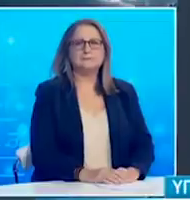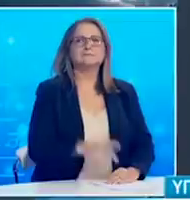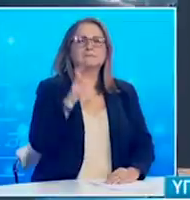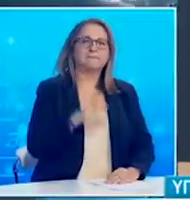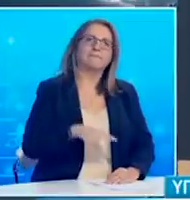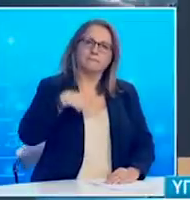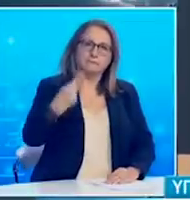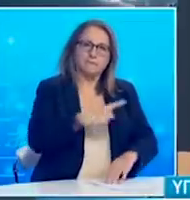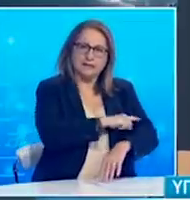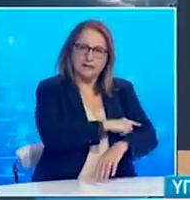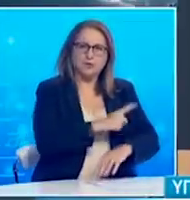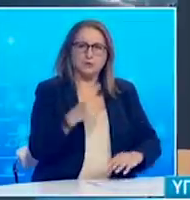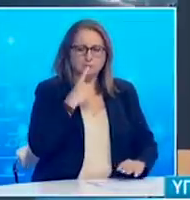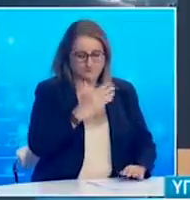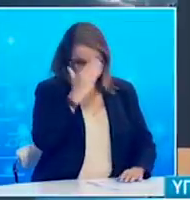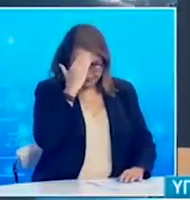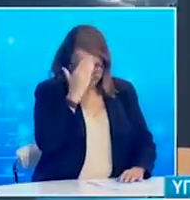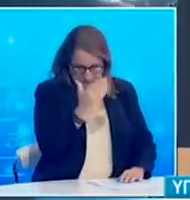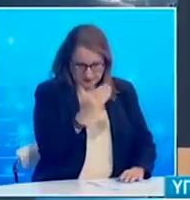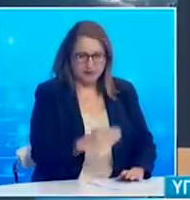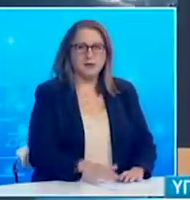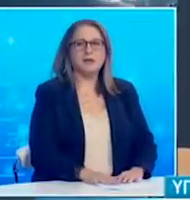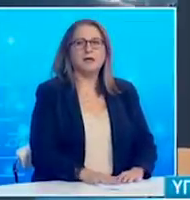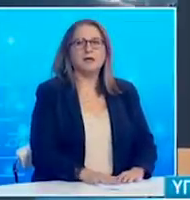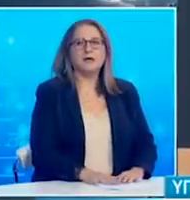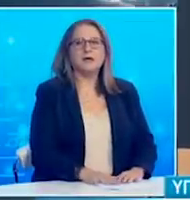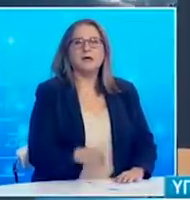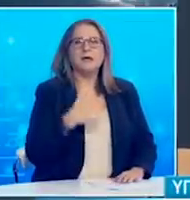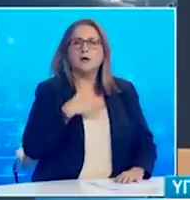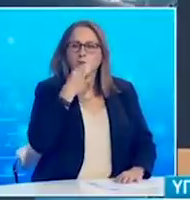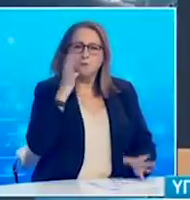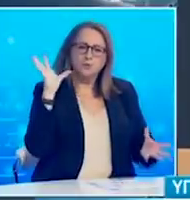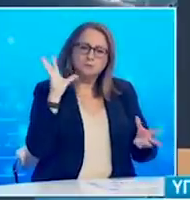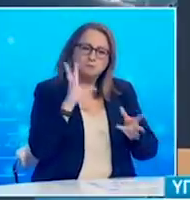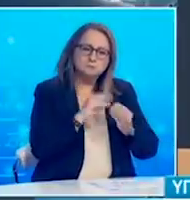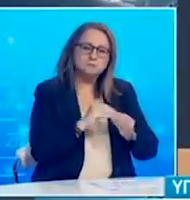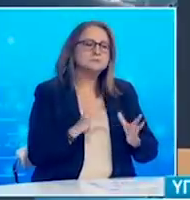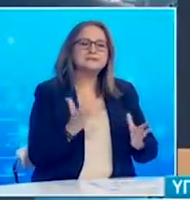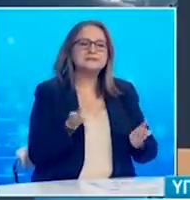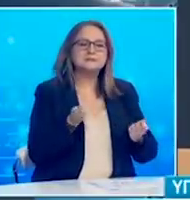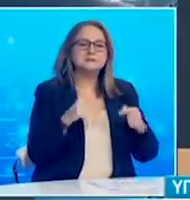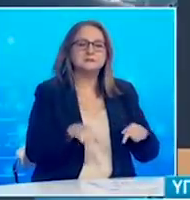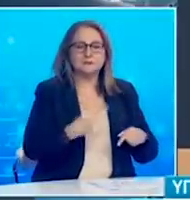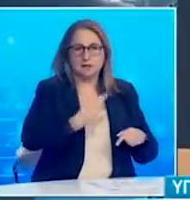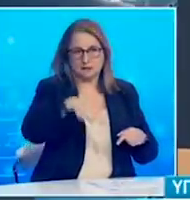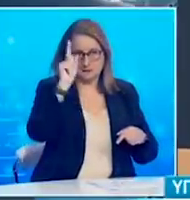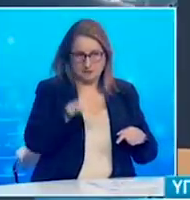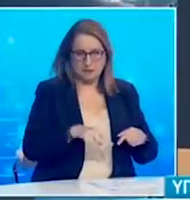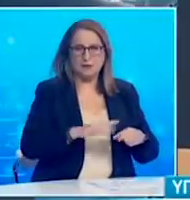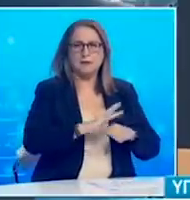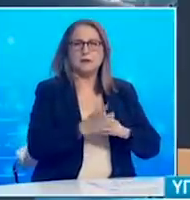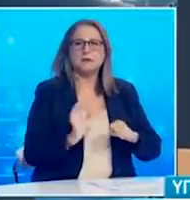Καλησπέρα σας. Θα ξεκινήσουμε με μία σύνοψη των νέων επιβεβαιωμένων κρουσμάτων.